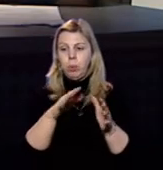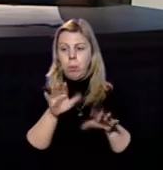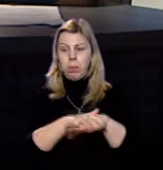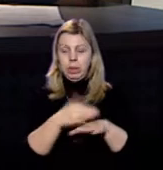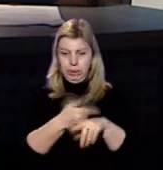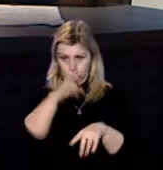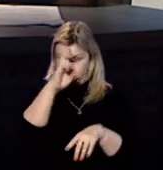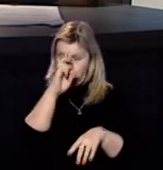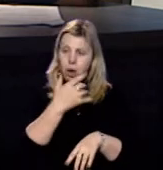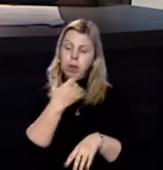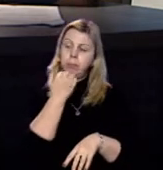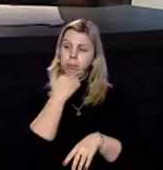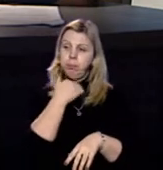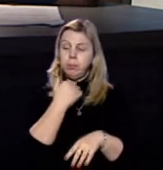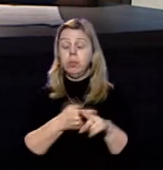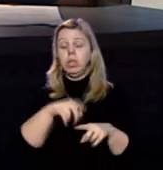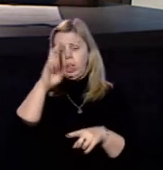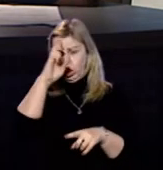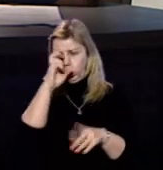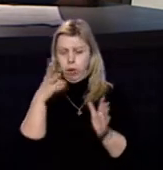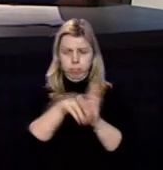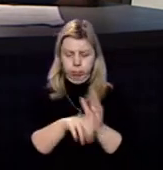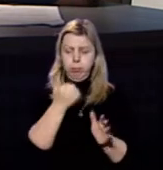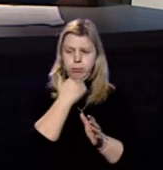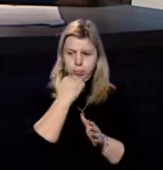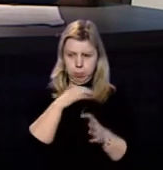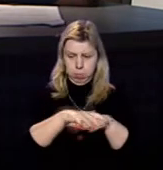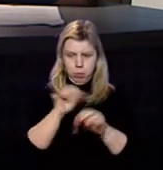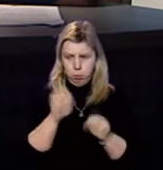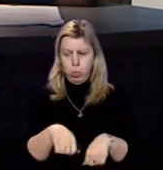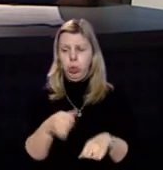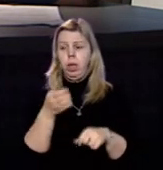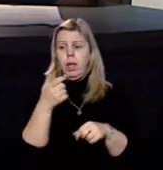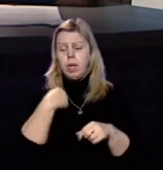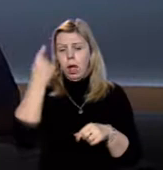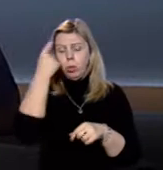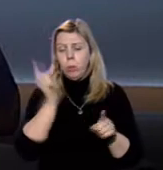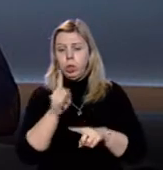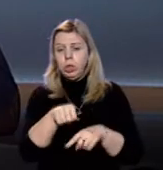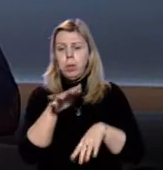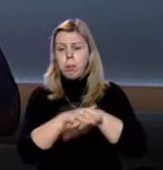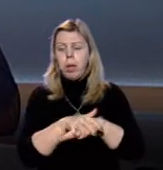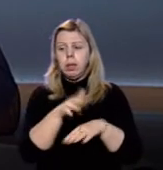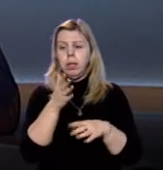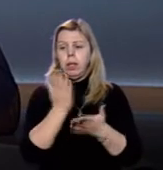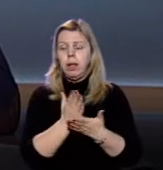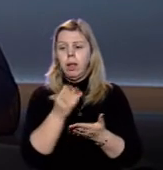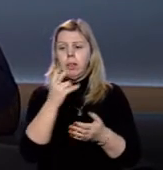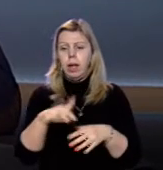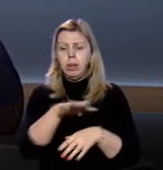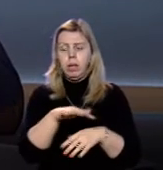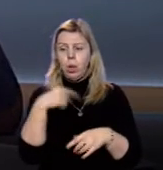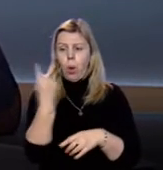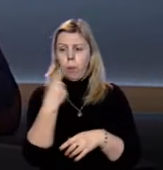державні день. Банки чи приватні? Це і державні, в тому числі і приватні банки. Я думаю, що ті банківські установи, які розташовані на